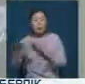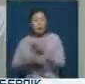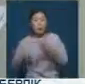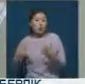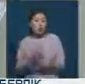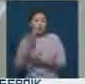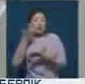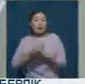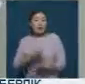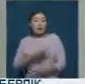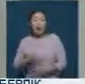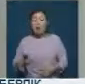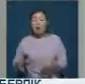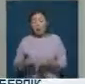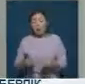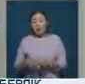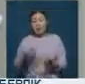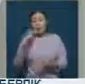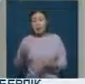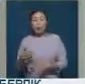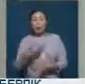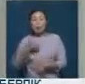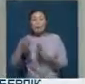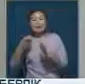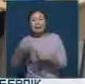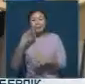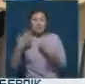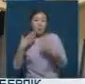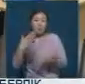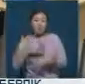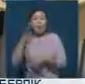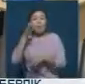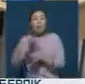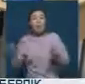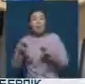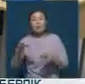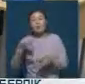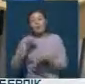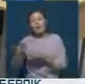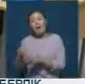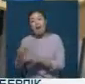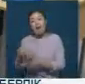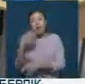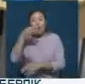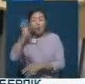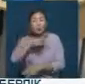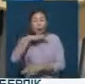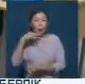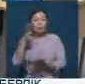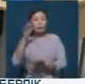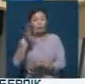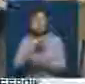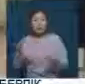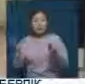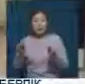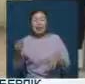жаңалықтар таныстырылды. Сонымен қатар үздік болудың сырымен де бөлісті. Білім беру мен тәрбиесінде тәжірибесі мол білікті ұстаздар